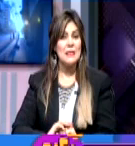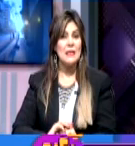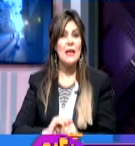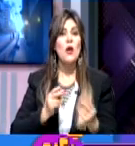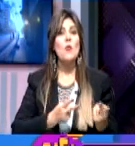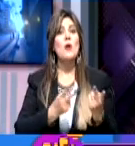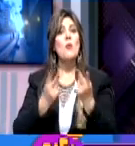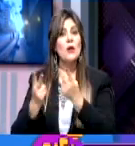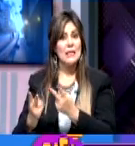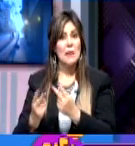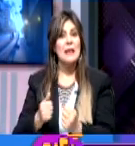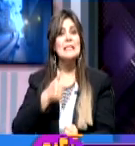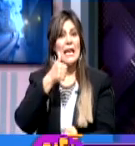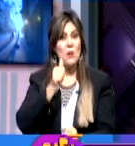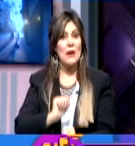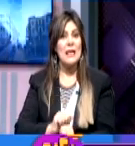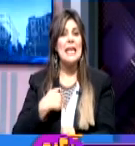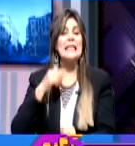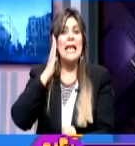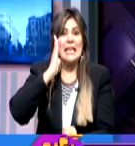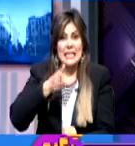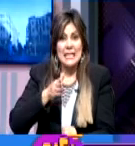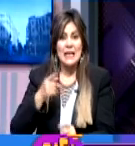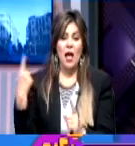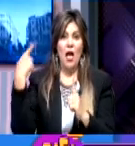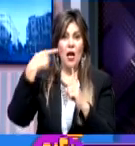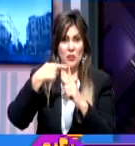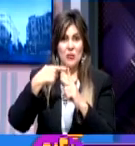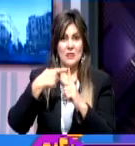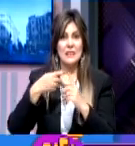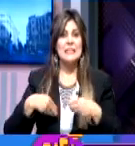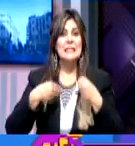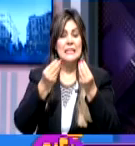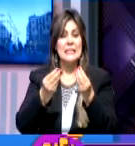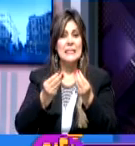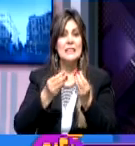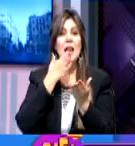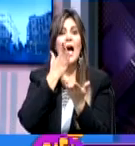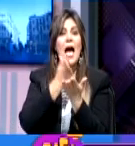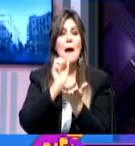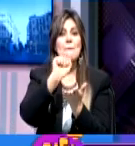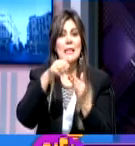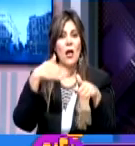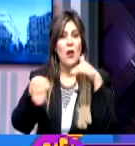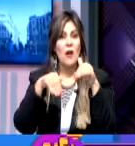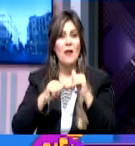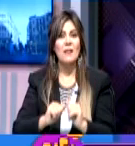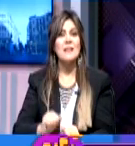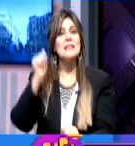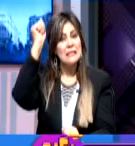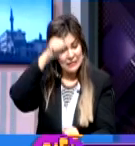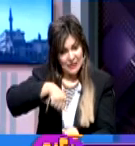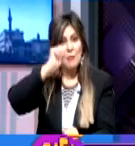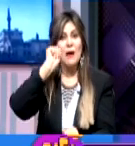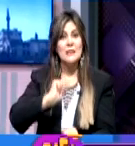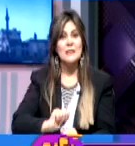على نصل إلى ما نريد لذوي الإعاقة؟ طبعا لذوي الإعاقة